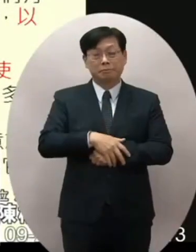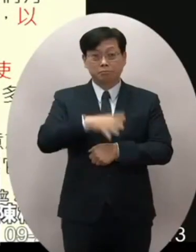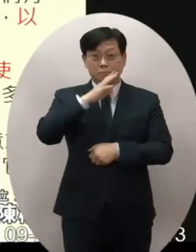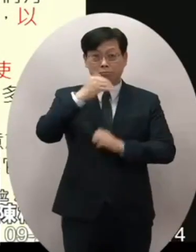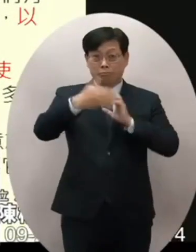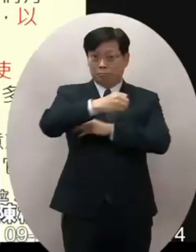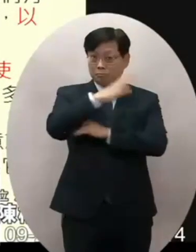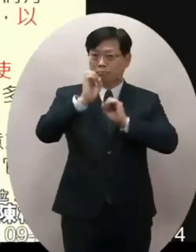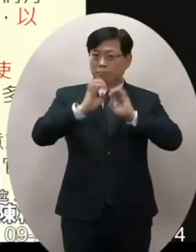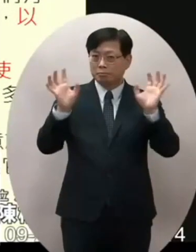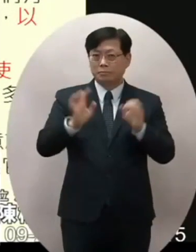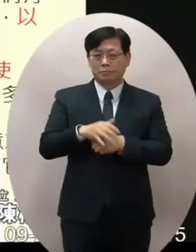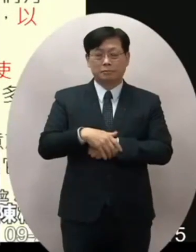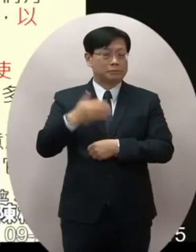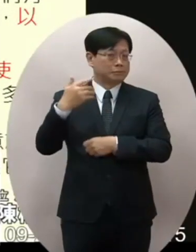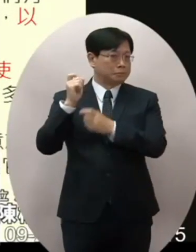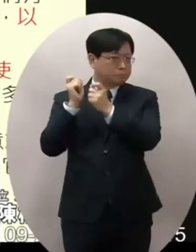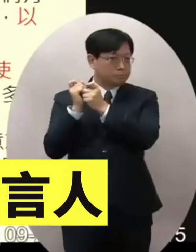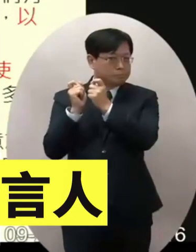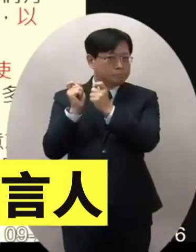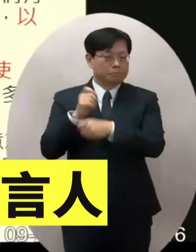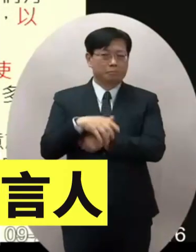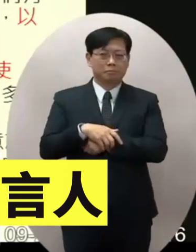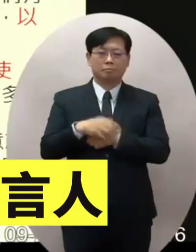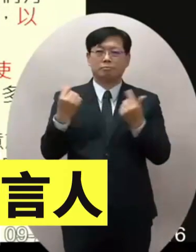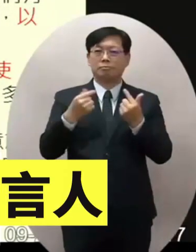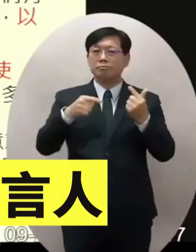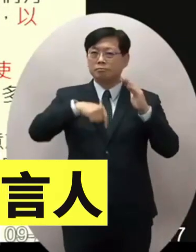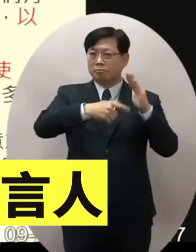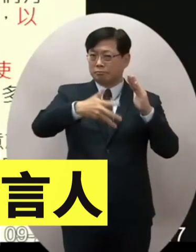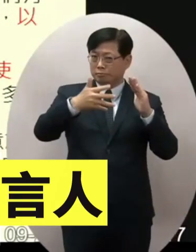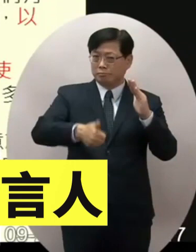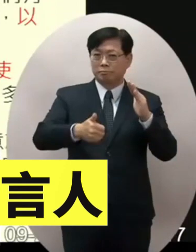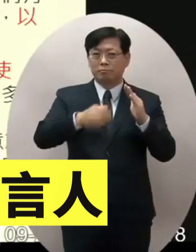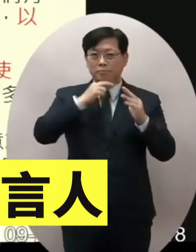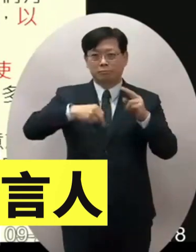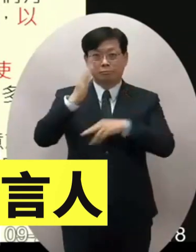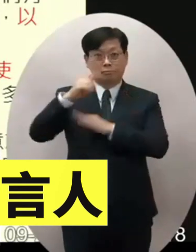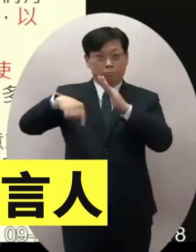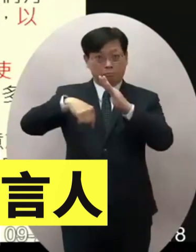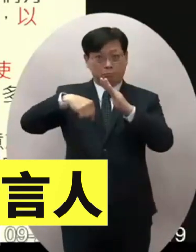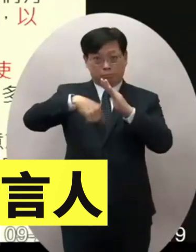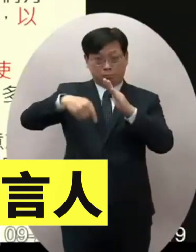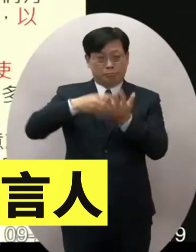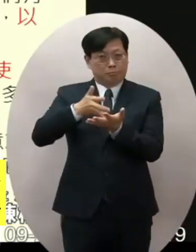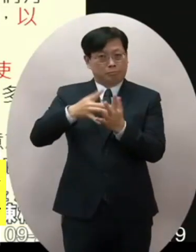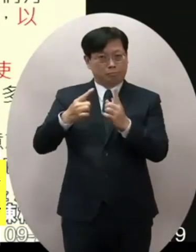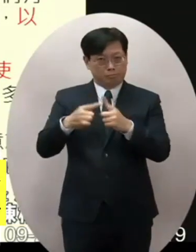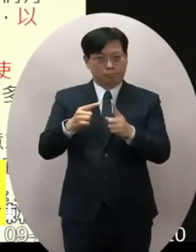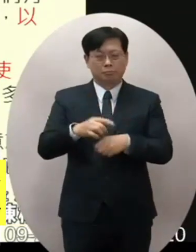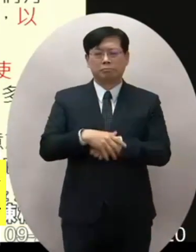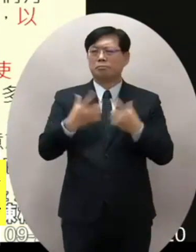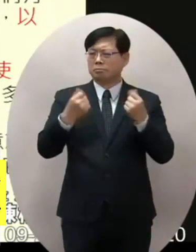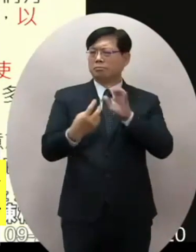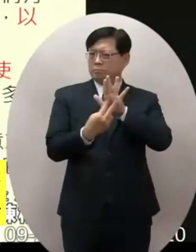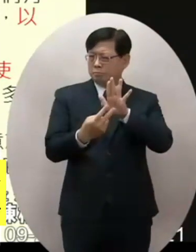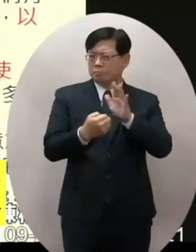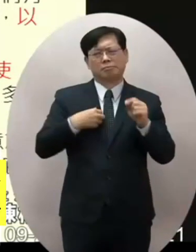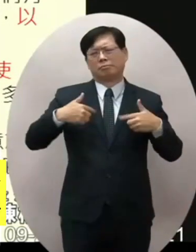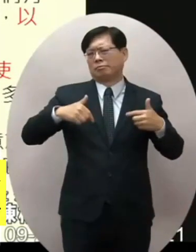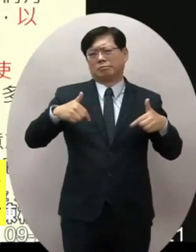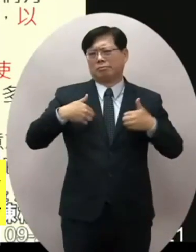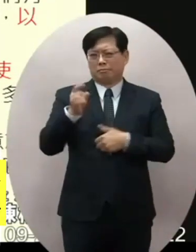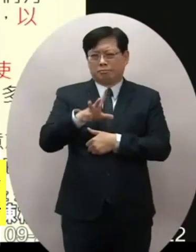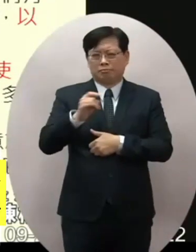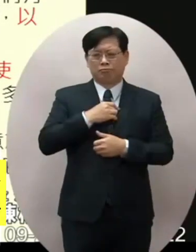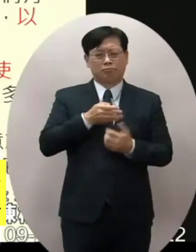据媒体的报道，过去一段时间，不管是院长或者是行政院的发言人，也都一再否认有